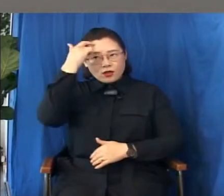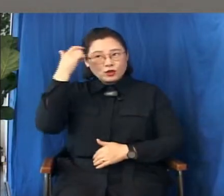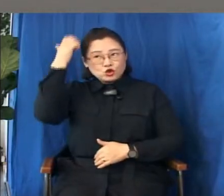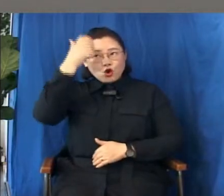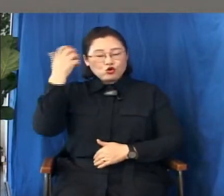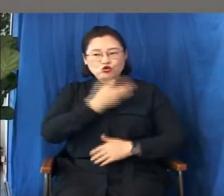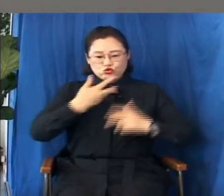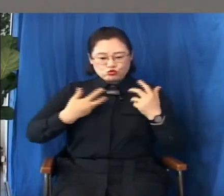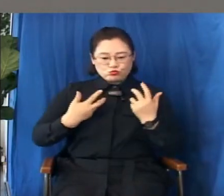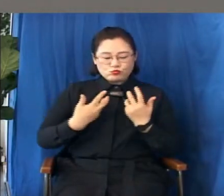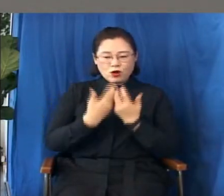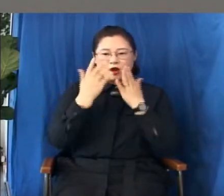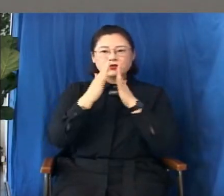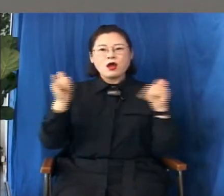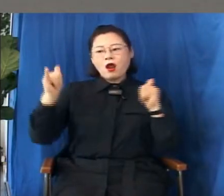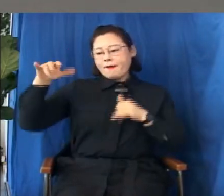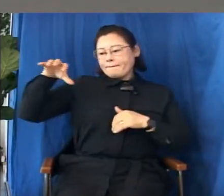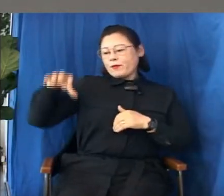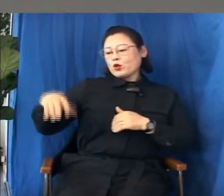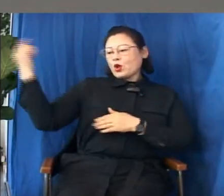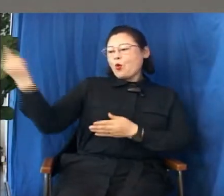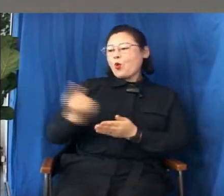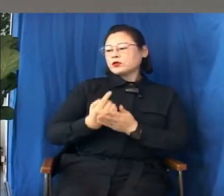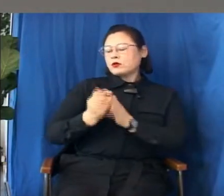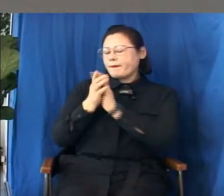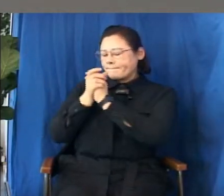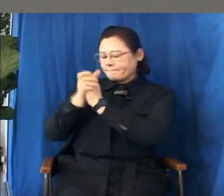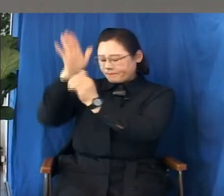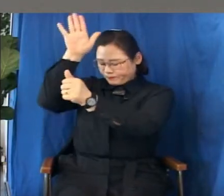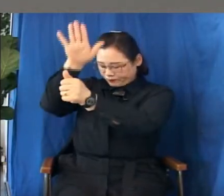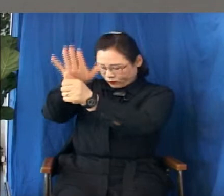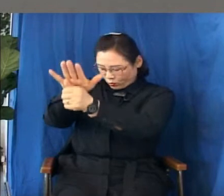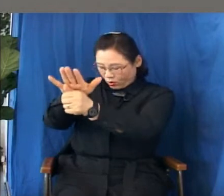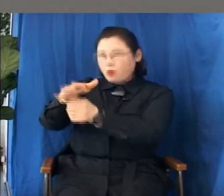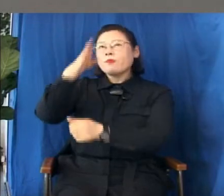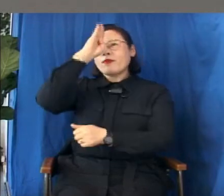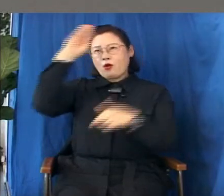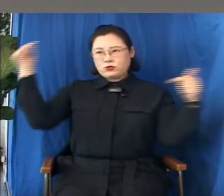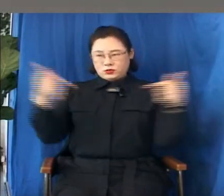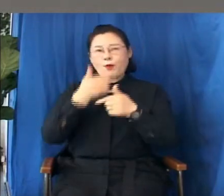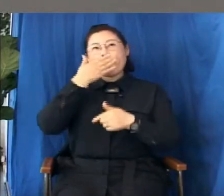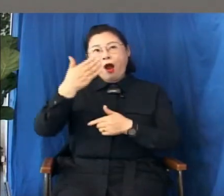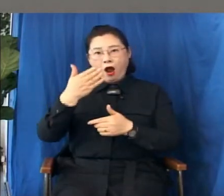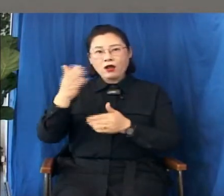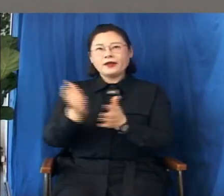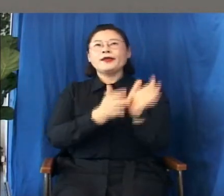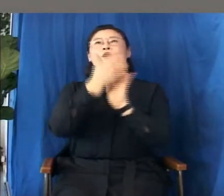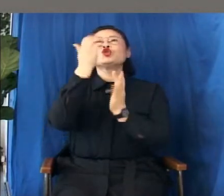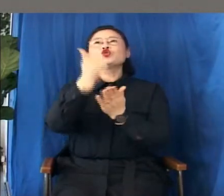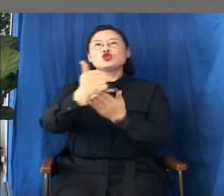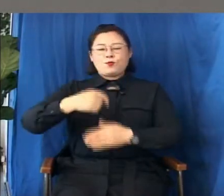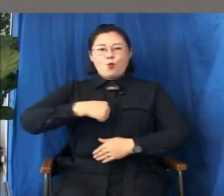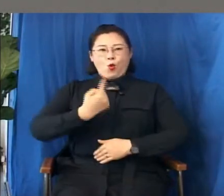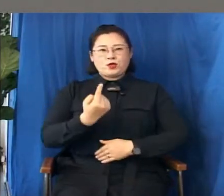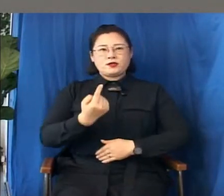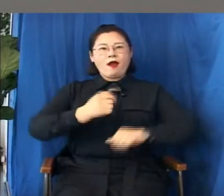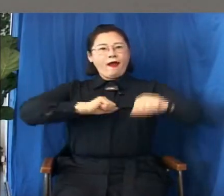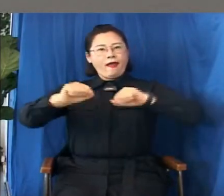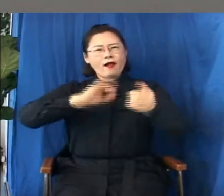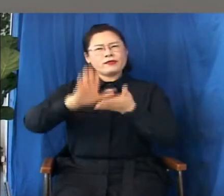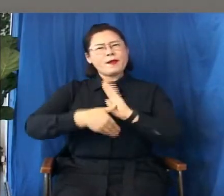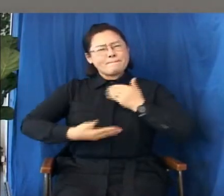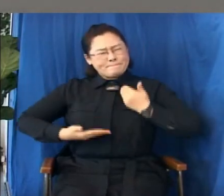곁에 와서 그가 기도하면 병이 낫는 겁니다. 예수님 혼자 사역하실 때는